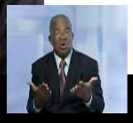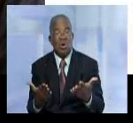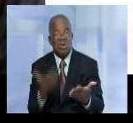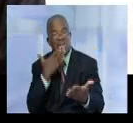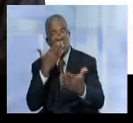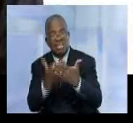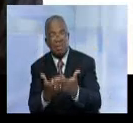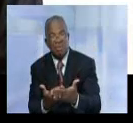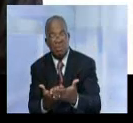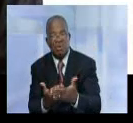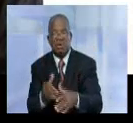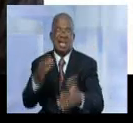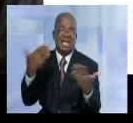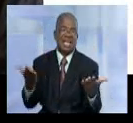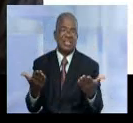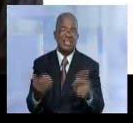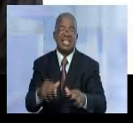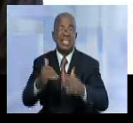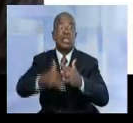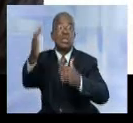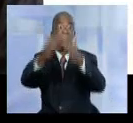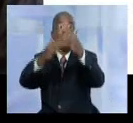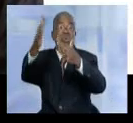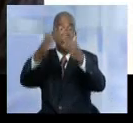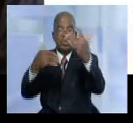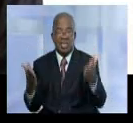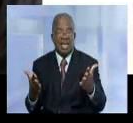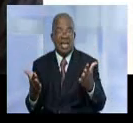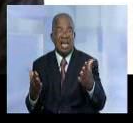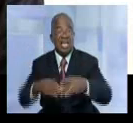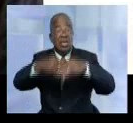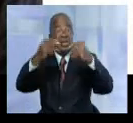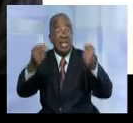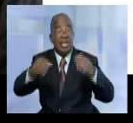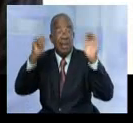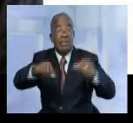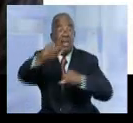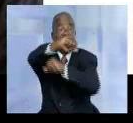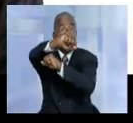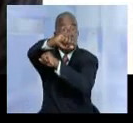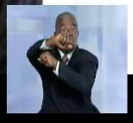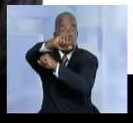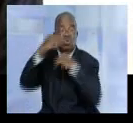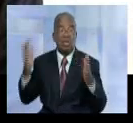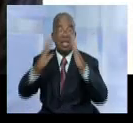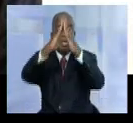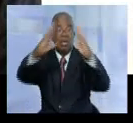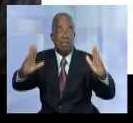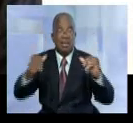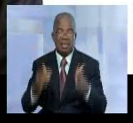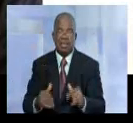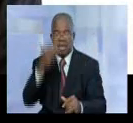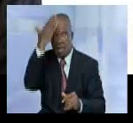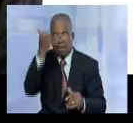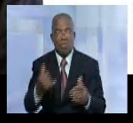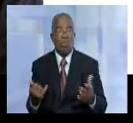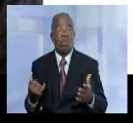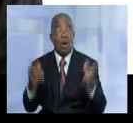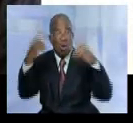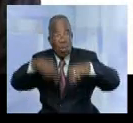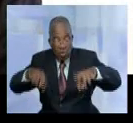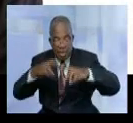qualité du sol qui va supporter le bâtiment. Alors, pourquoi est-ce qu'on fait une étude de sol? L'étude de sol va nous